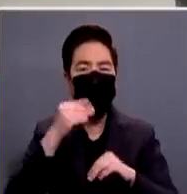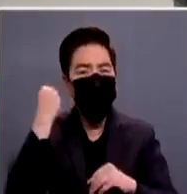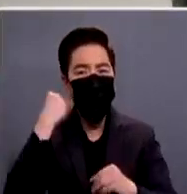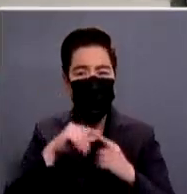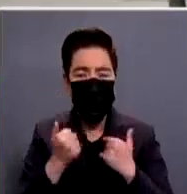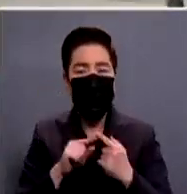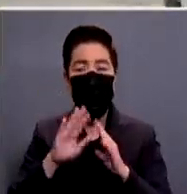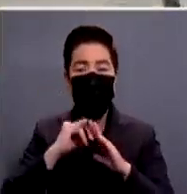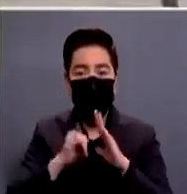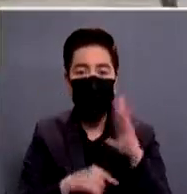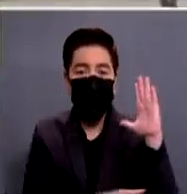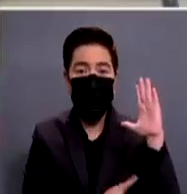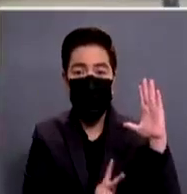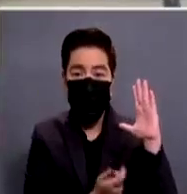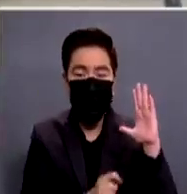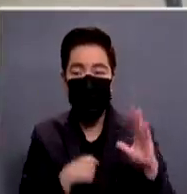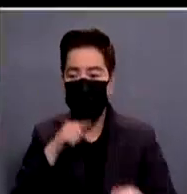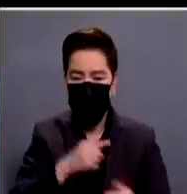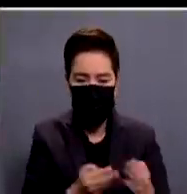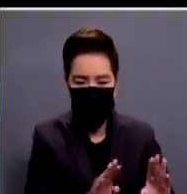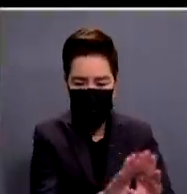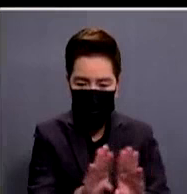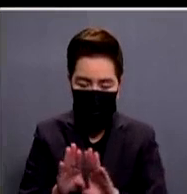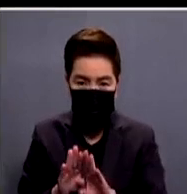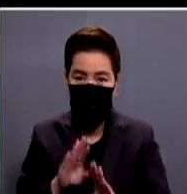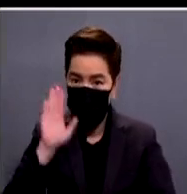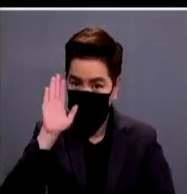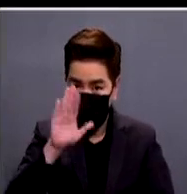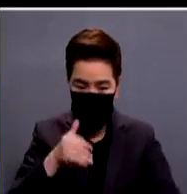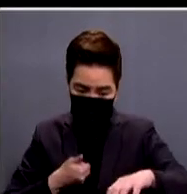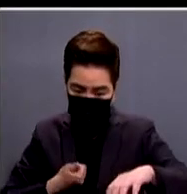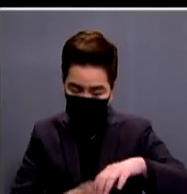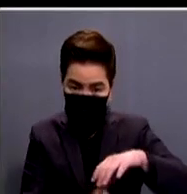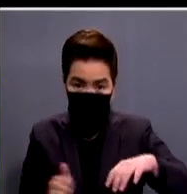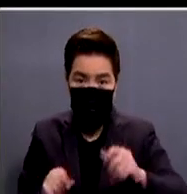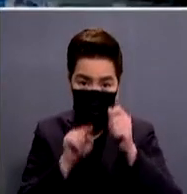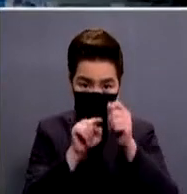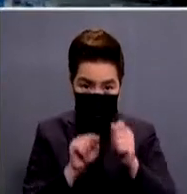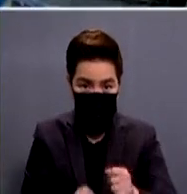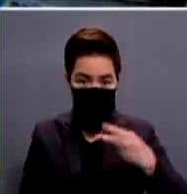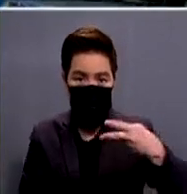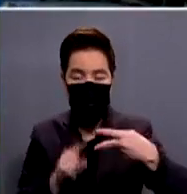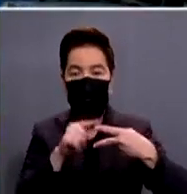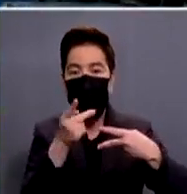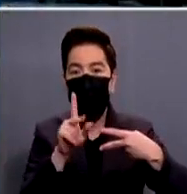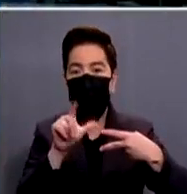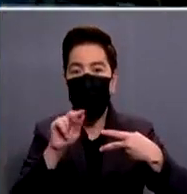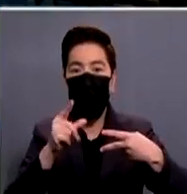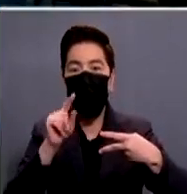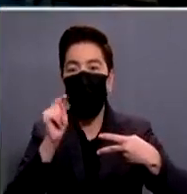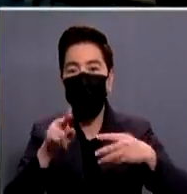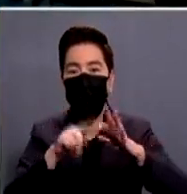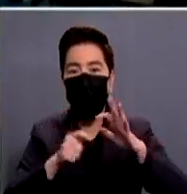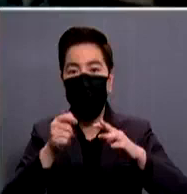ทางจังหวัดนะคะได้ออกประกาศสั่งปิดพื้นที่เสี่ยงชั่วคราวห้ามมีการเข้าออกของชุมชนใน2อำเภอแล้วนะคะก็คืออำเภอคลองท่อมกับอำเ